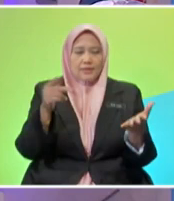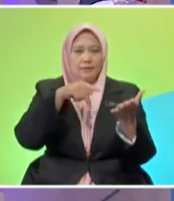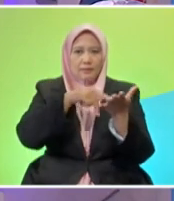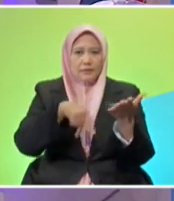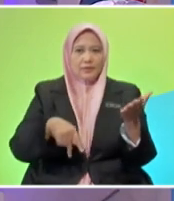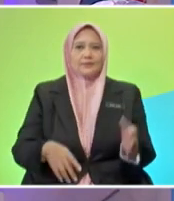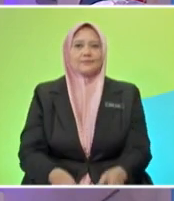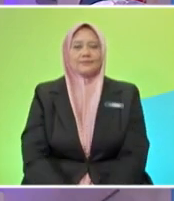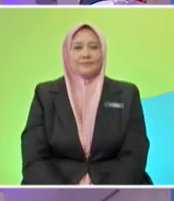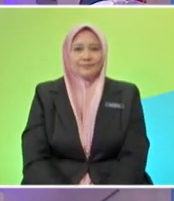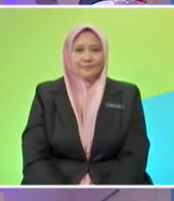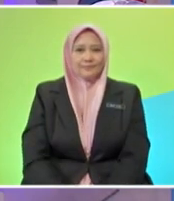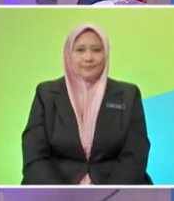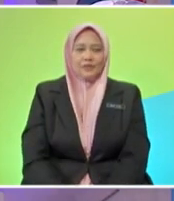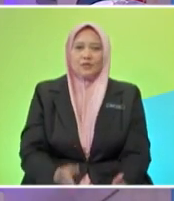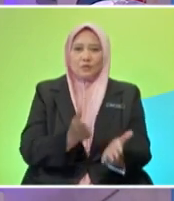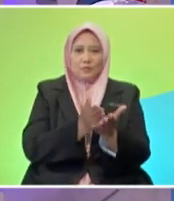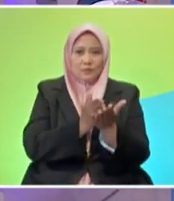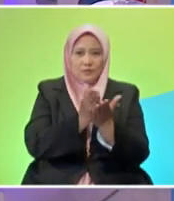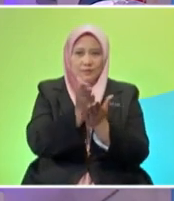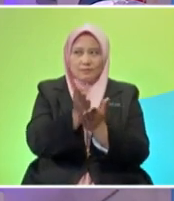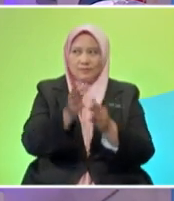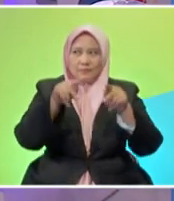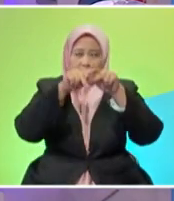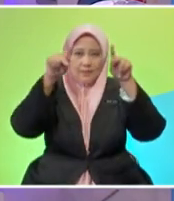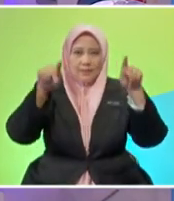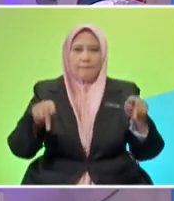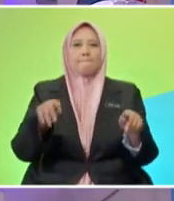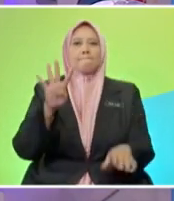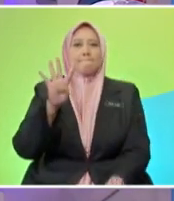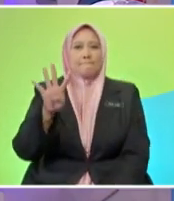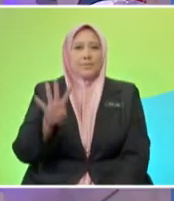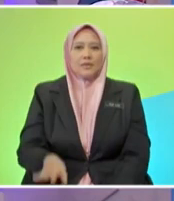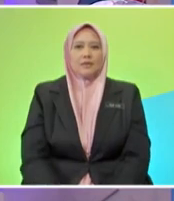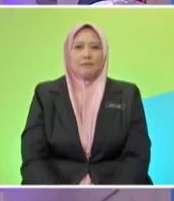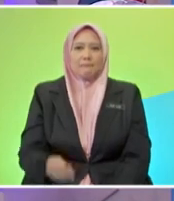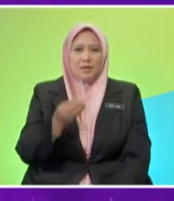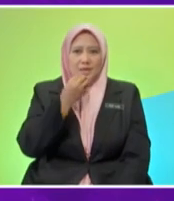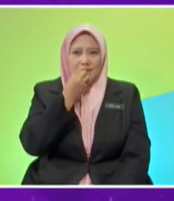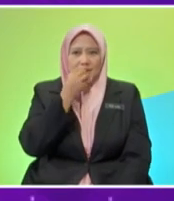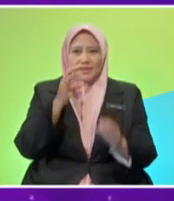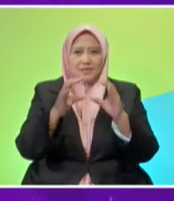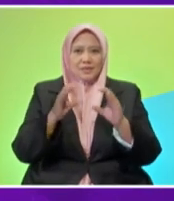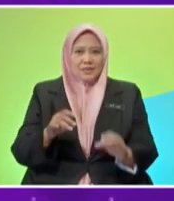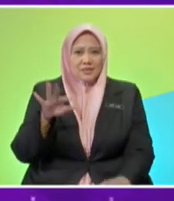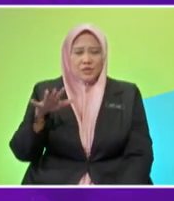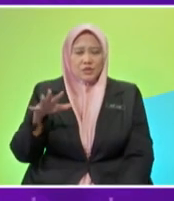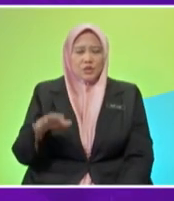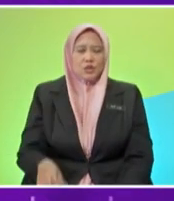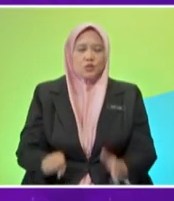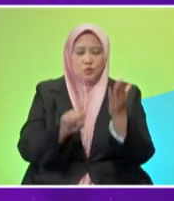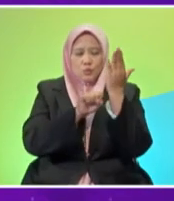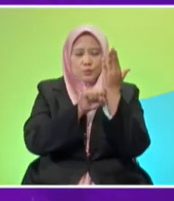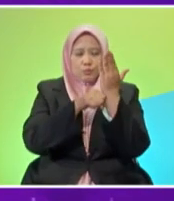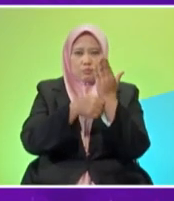peringkat 3. Seterusnya, untuk peringkat 4, makan secara sederhana sumber protein. Juga ada perkataan